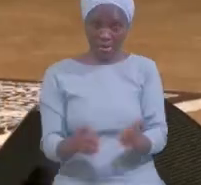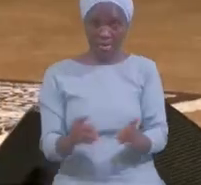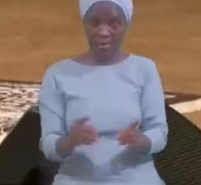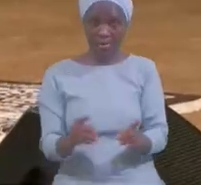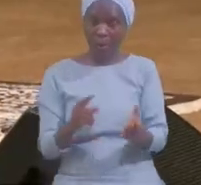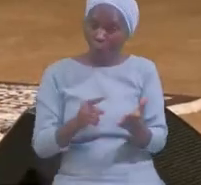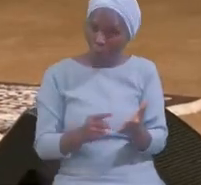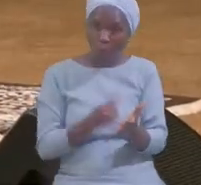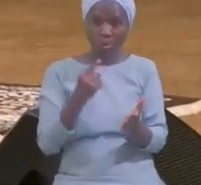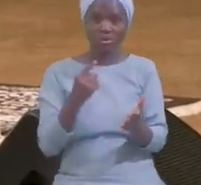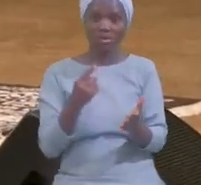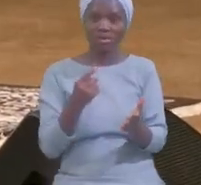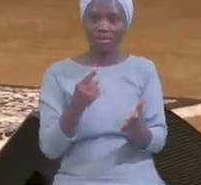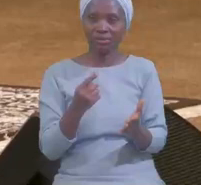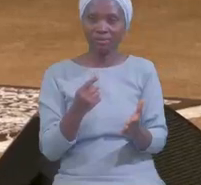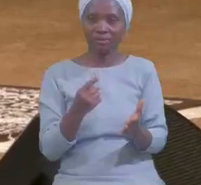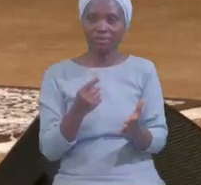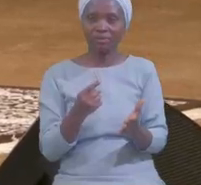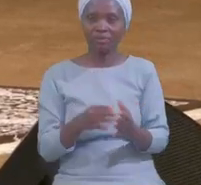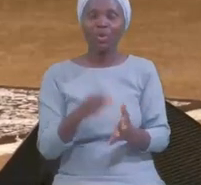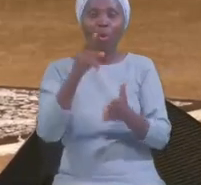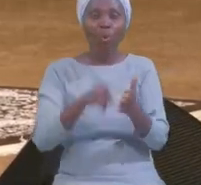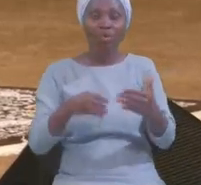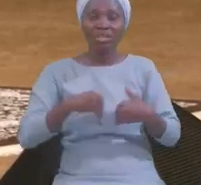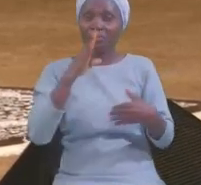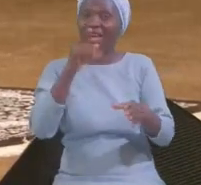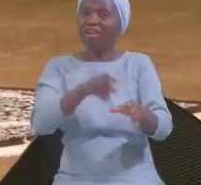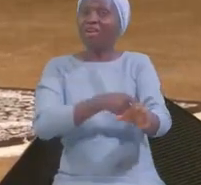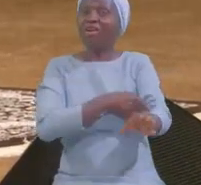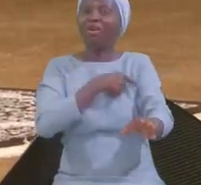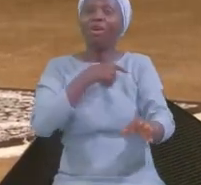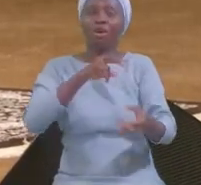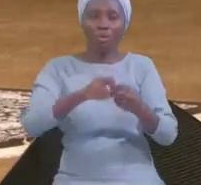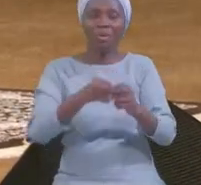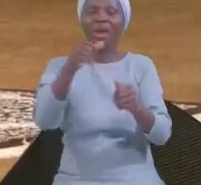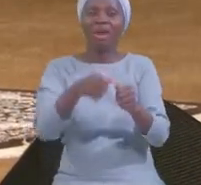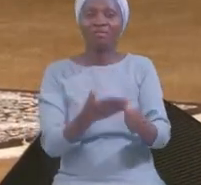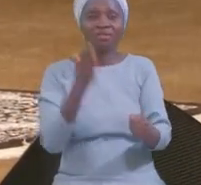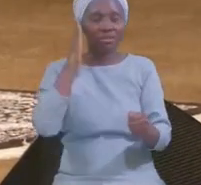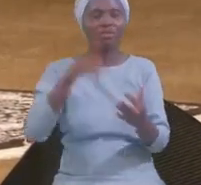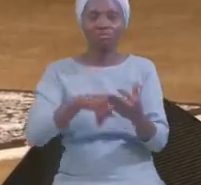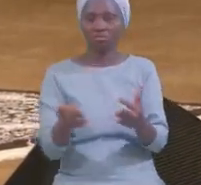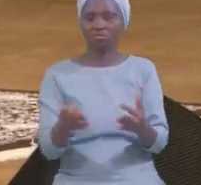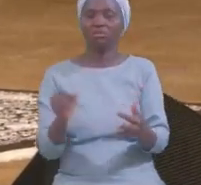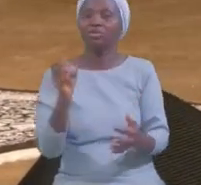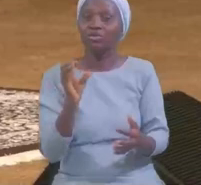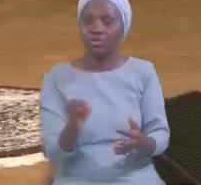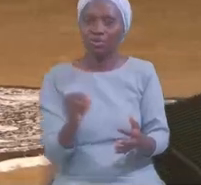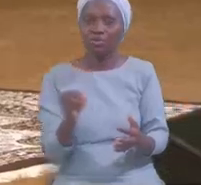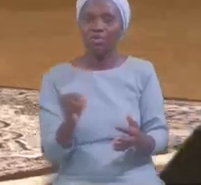ce qui était un problème de longue date, tout va disparaître. Et puis, ils ont